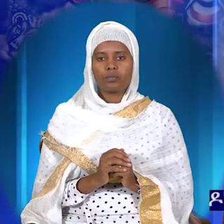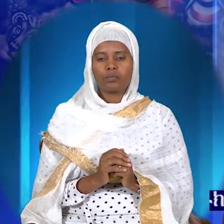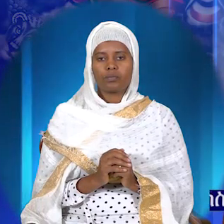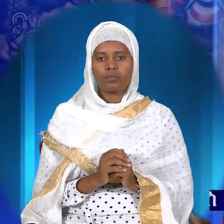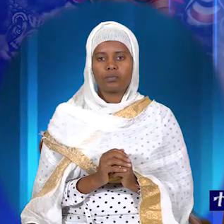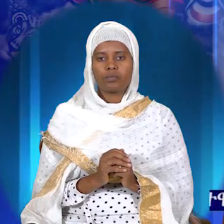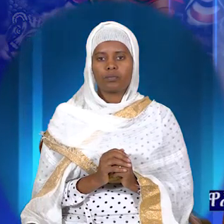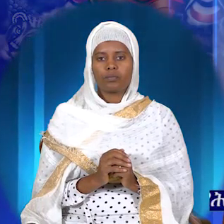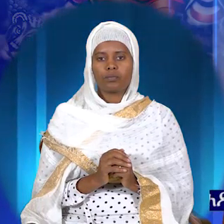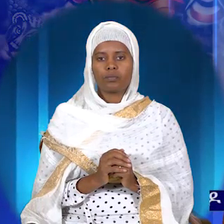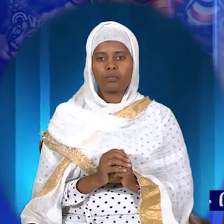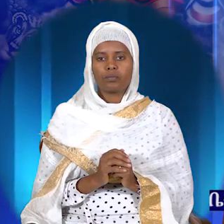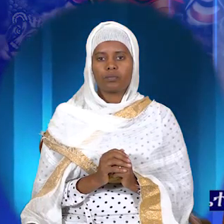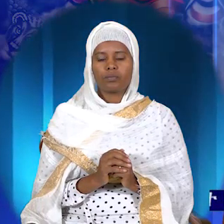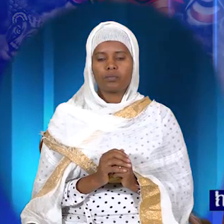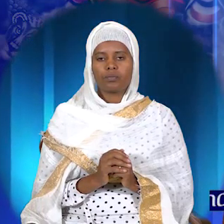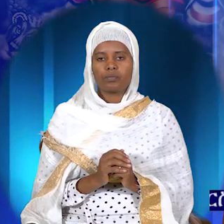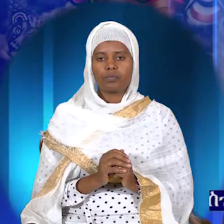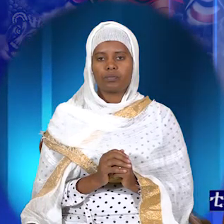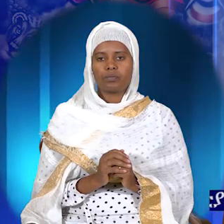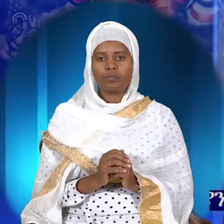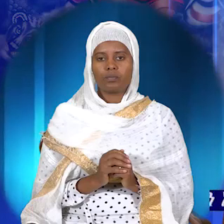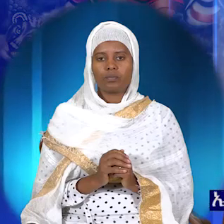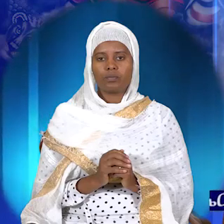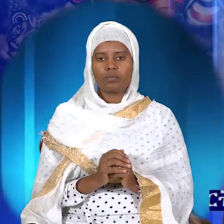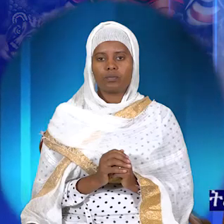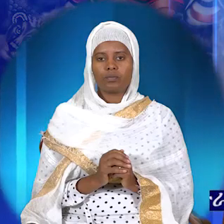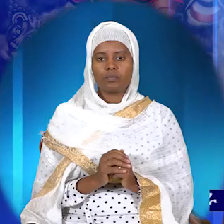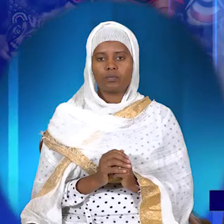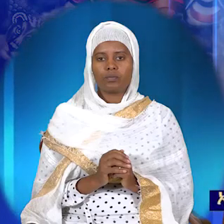ከመ ቅፅበተ ዓይን ዘእንበለ ወልዱ ወመንፈሱ።